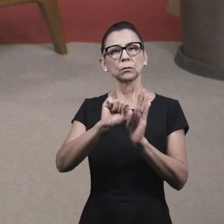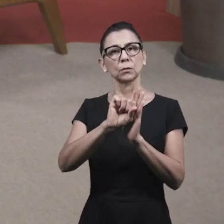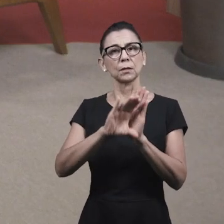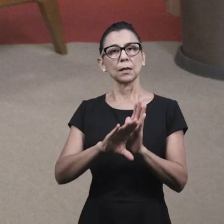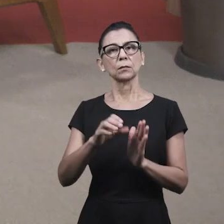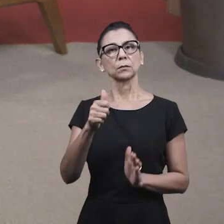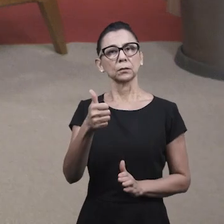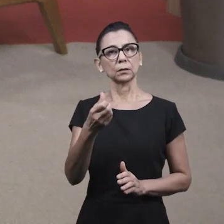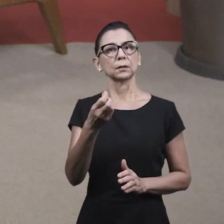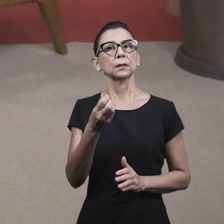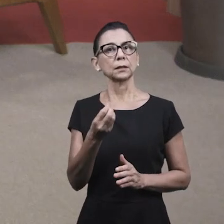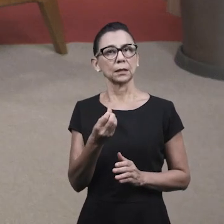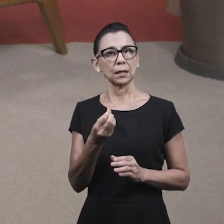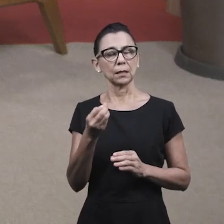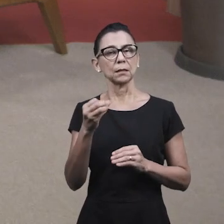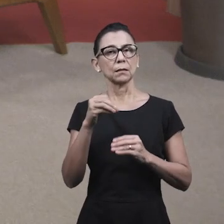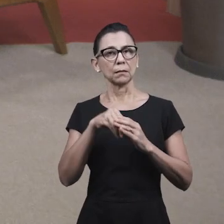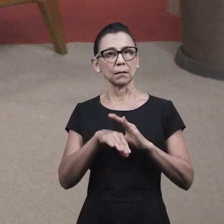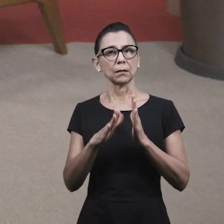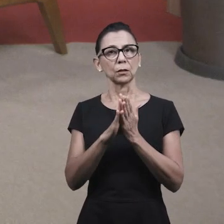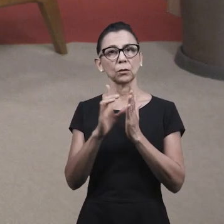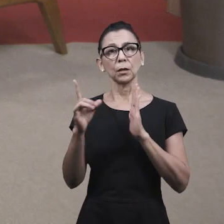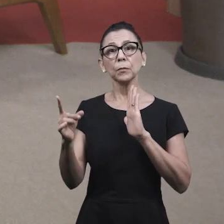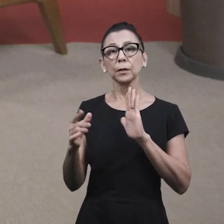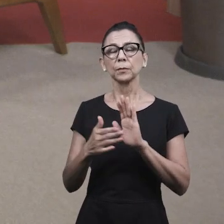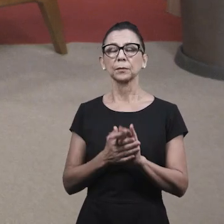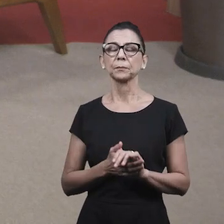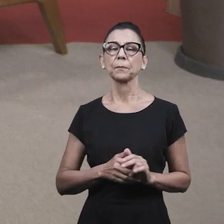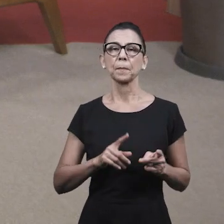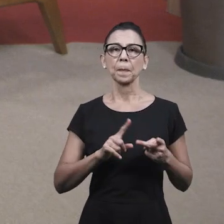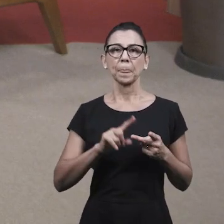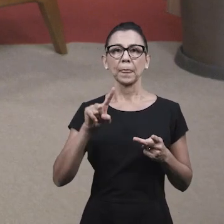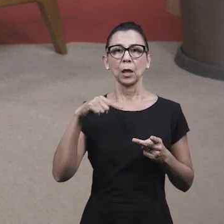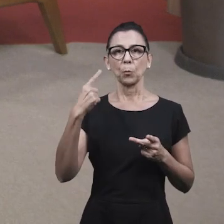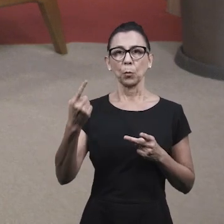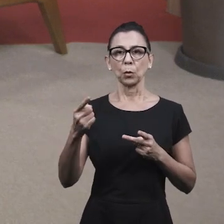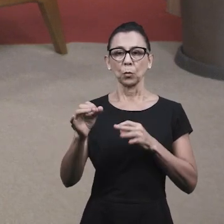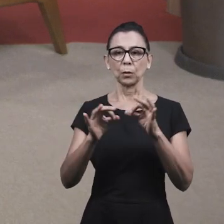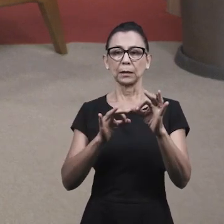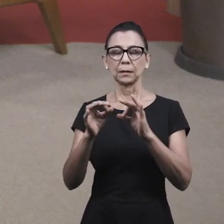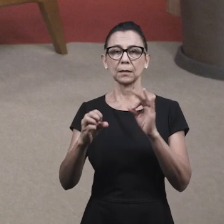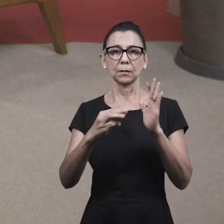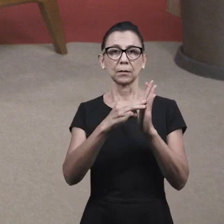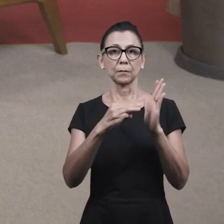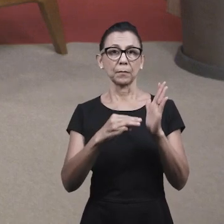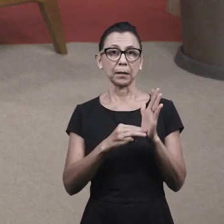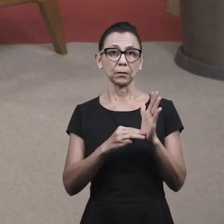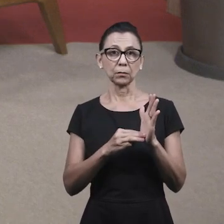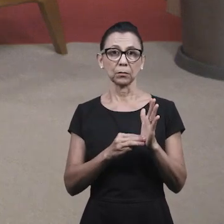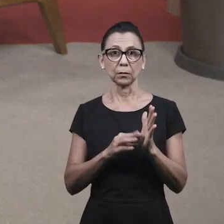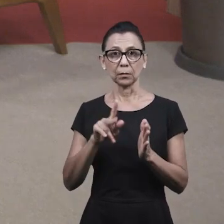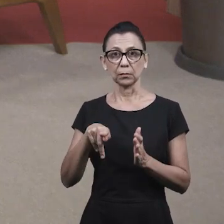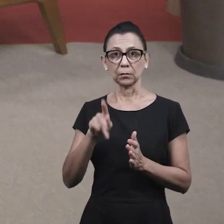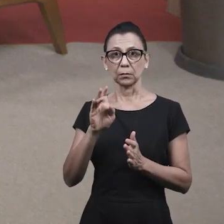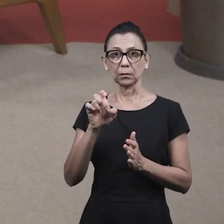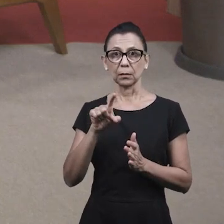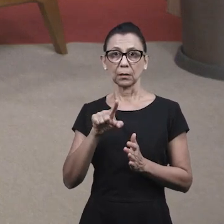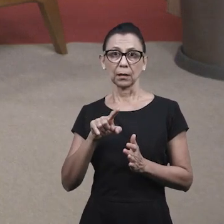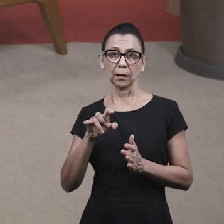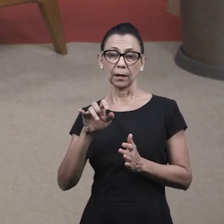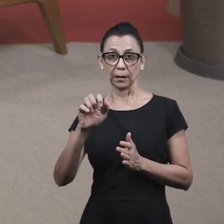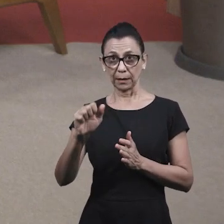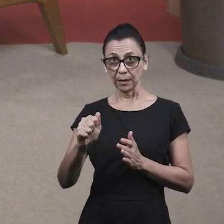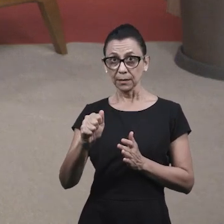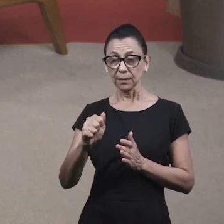basé complètement dans ce que la Bible nous enseigne. Juste après, dans le volet organisation et méthode, la professeure Kez Nunes va